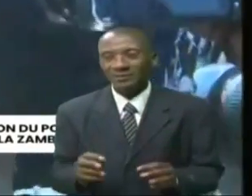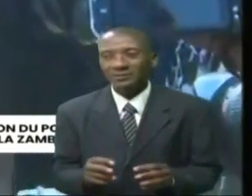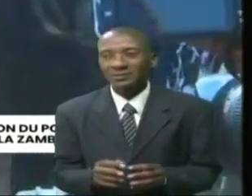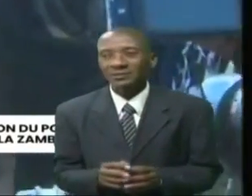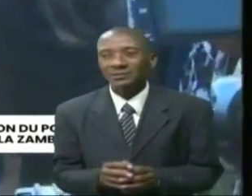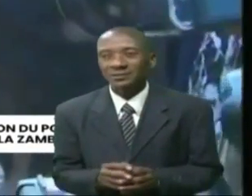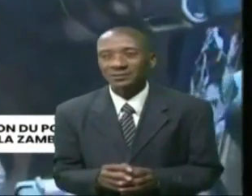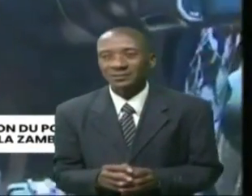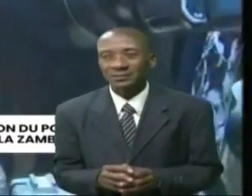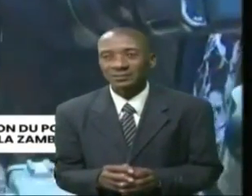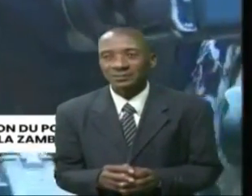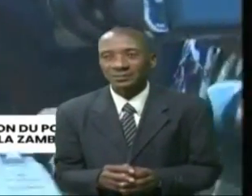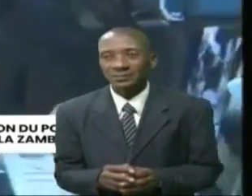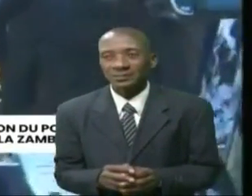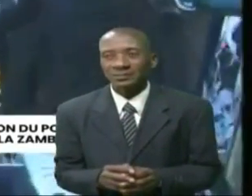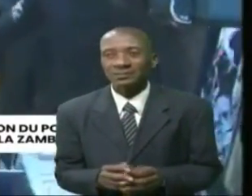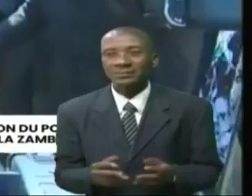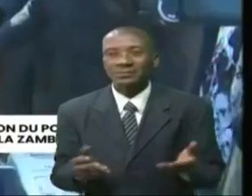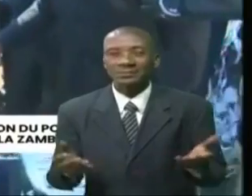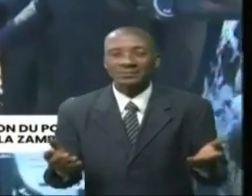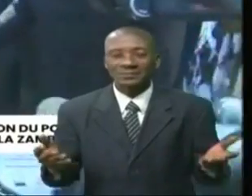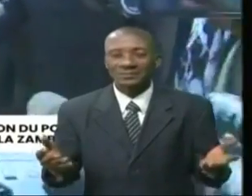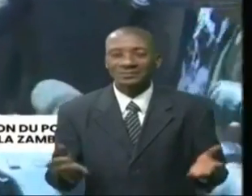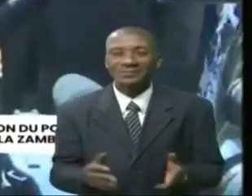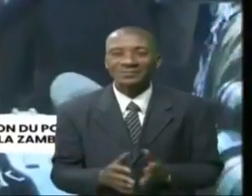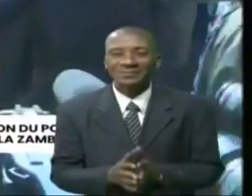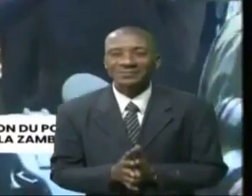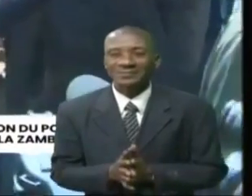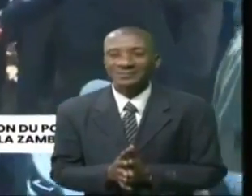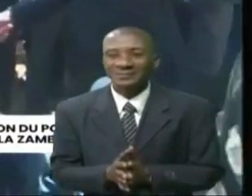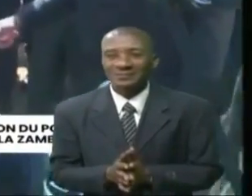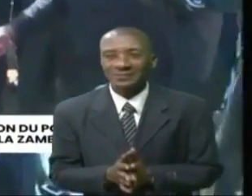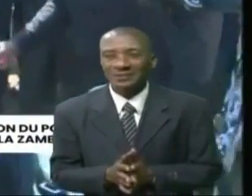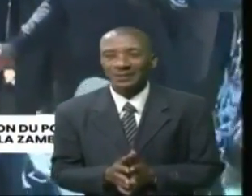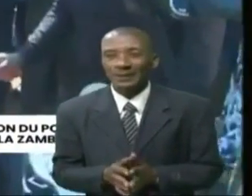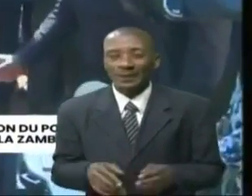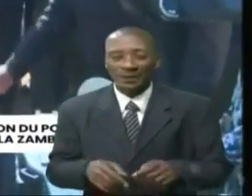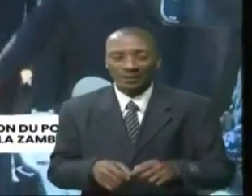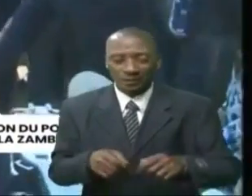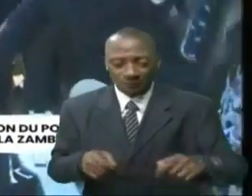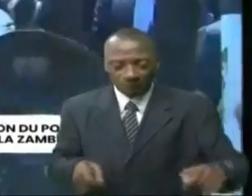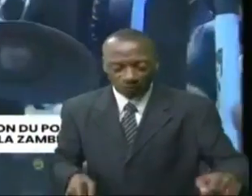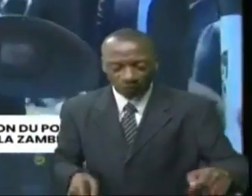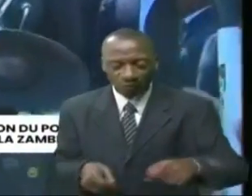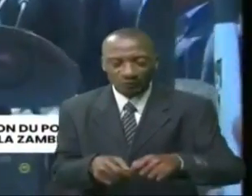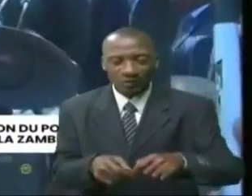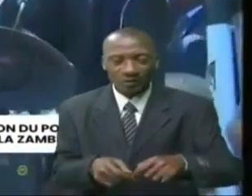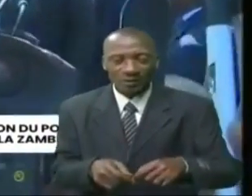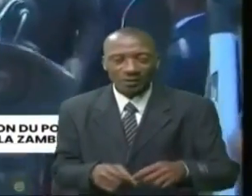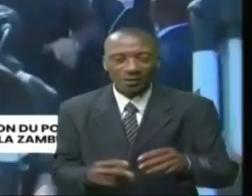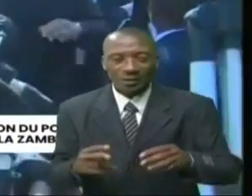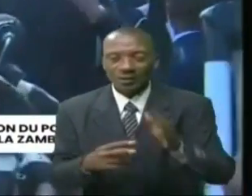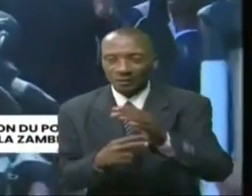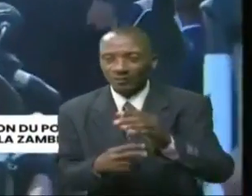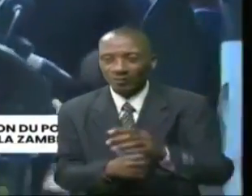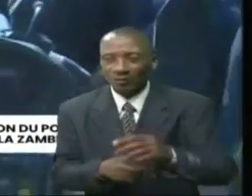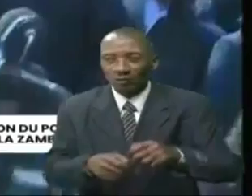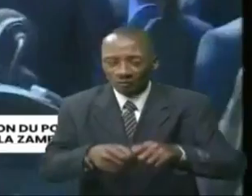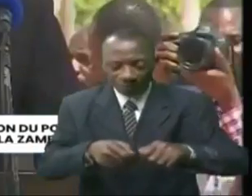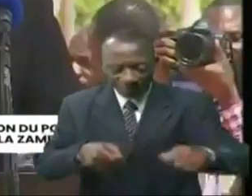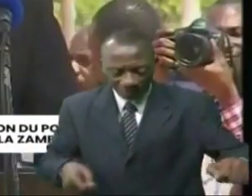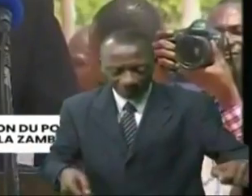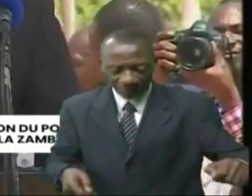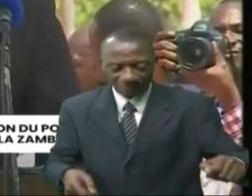Car il permettra d'ici 2025 de drainer le trafic à destination et